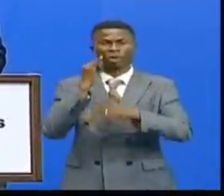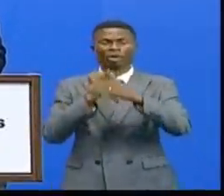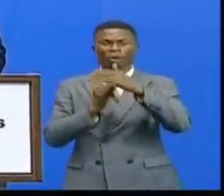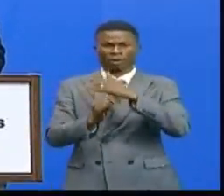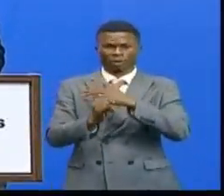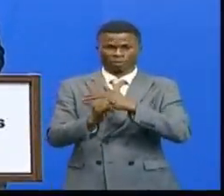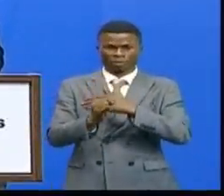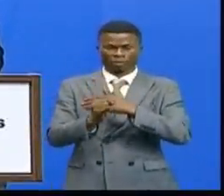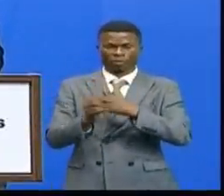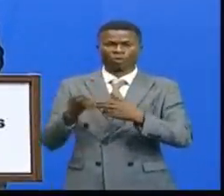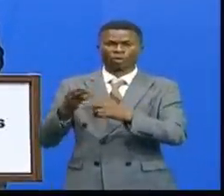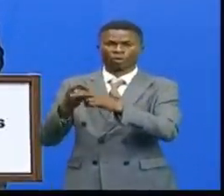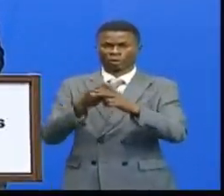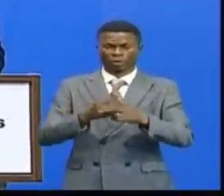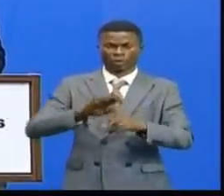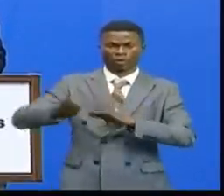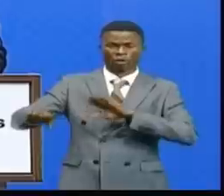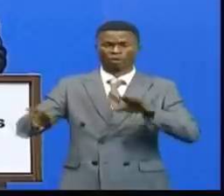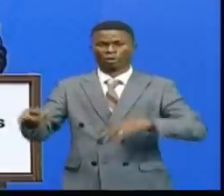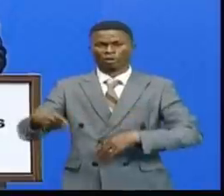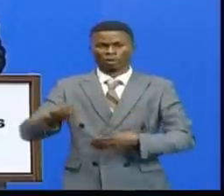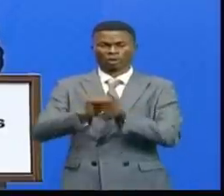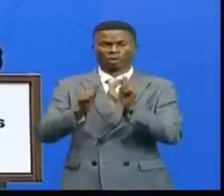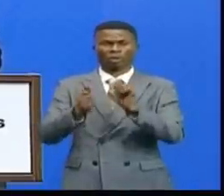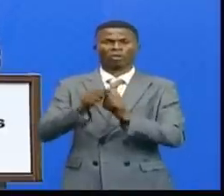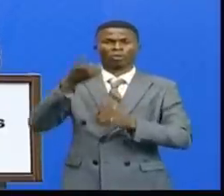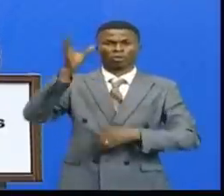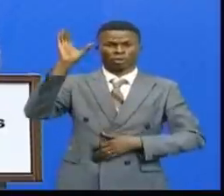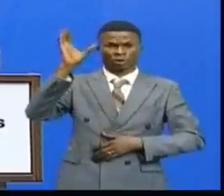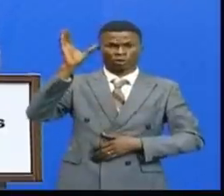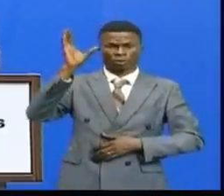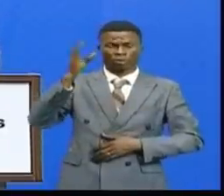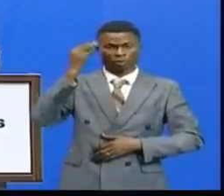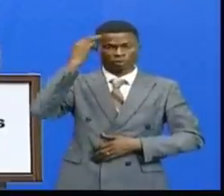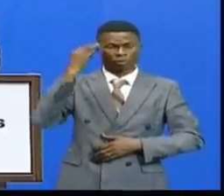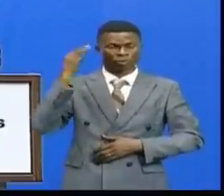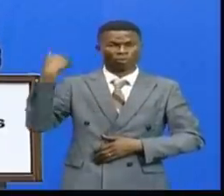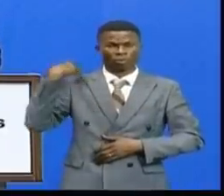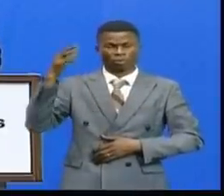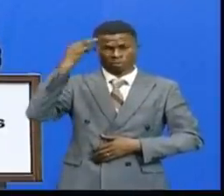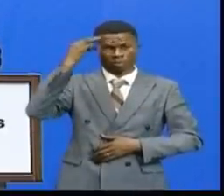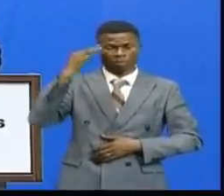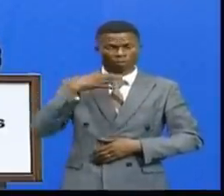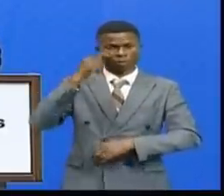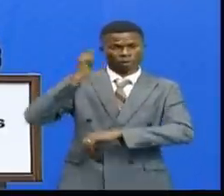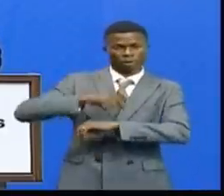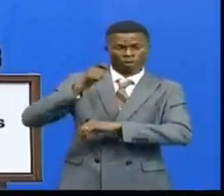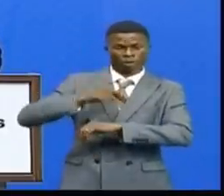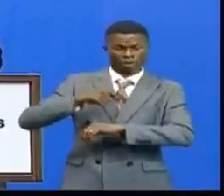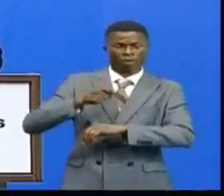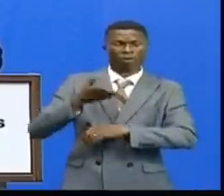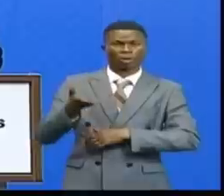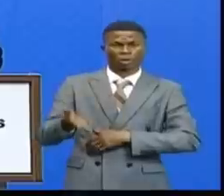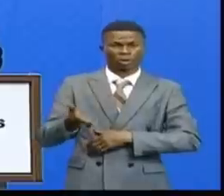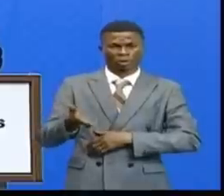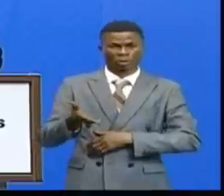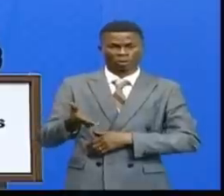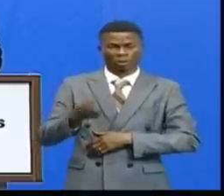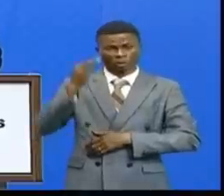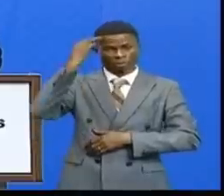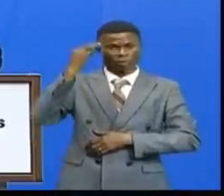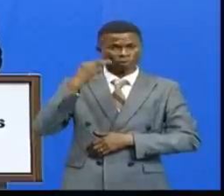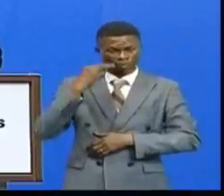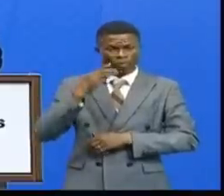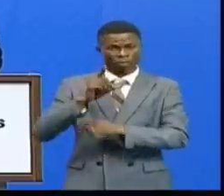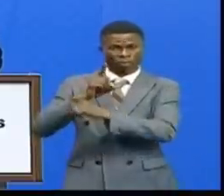l'Intérieur, Sécurité, Décentralisation, Affaires coutumières, la ministre d'État, ministre de la Justice et Garde des Sceaux, les ministres